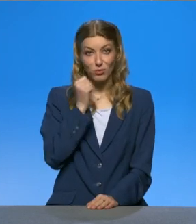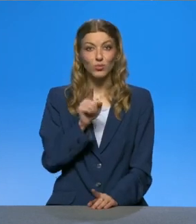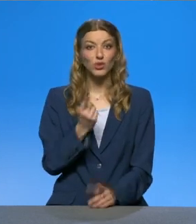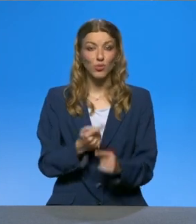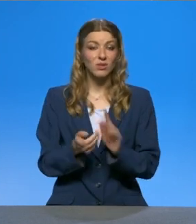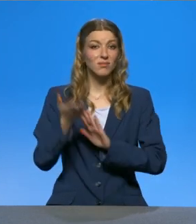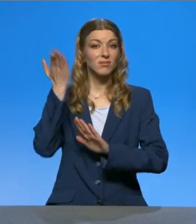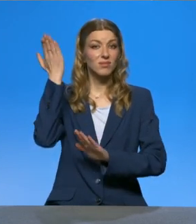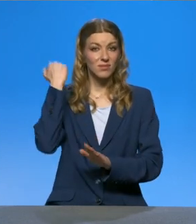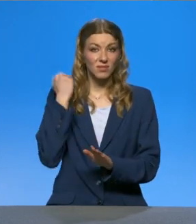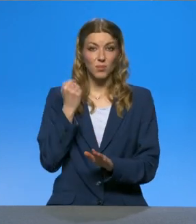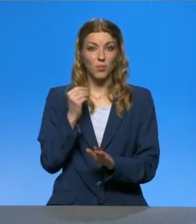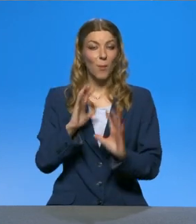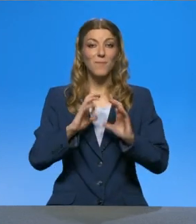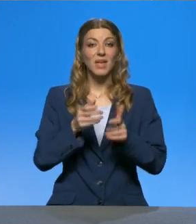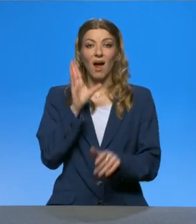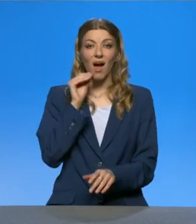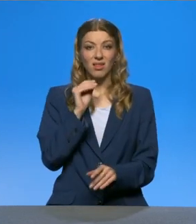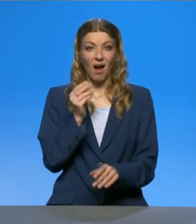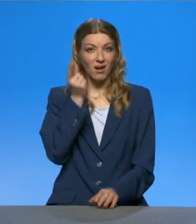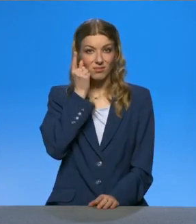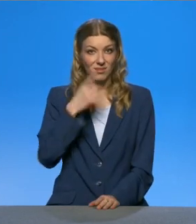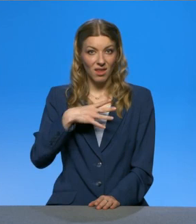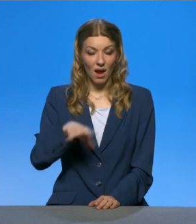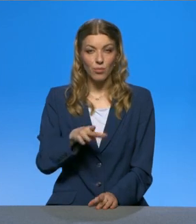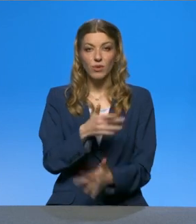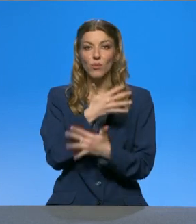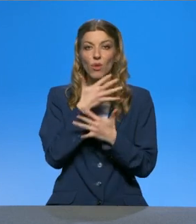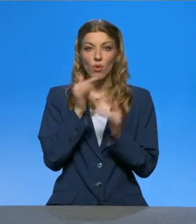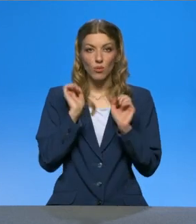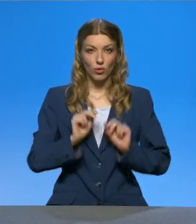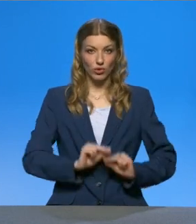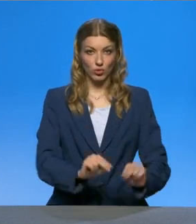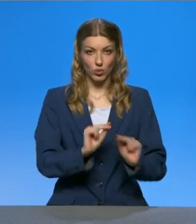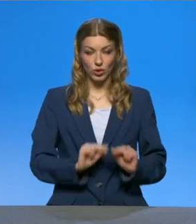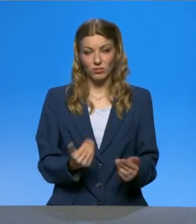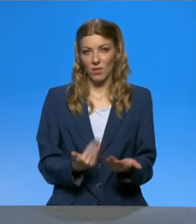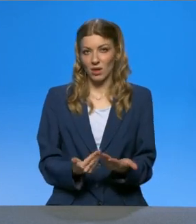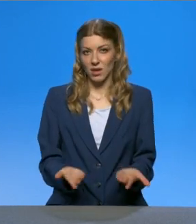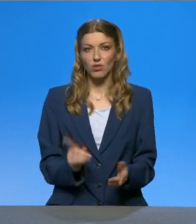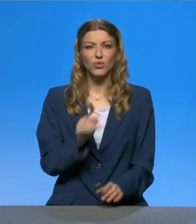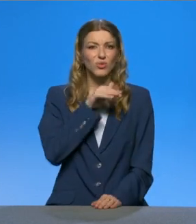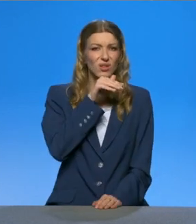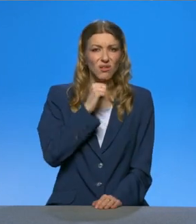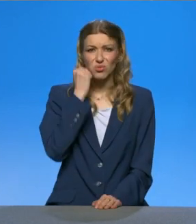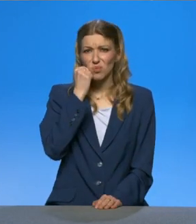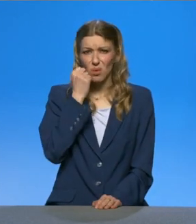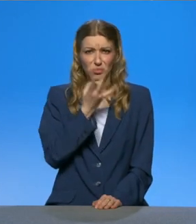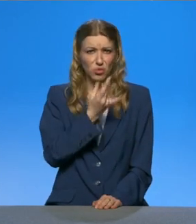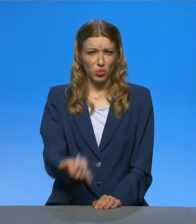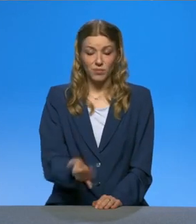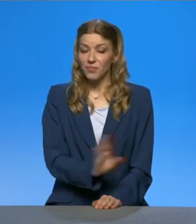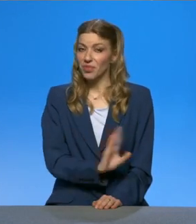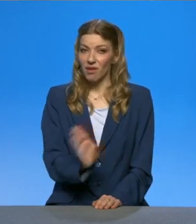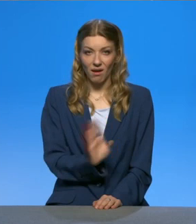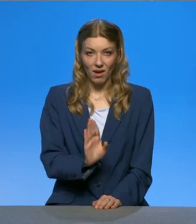и они вас могут очень многому научить. Казалось бы, ну что там можно у дедушки и бабушки, да, но на самом деле это